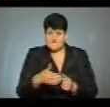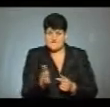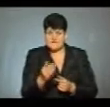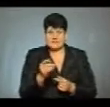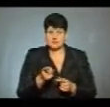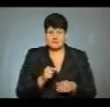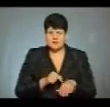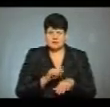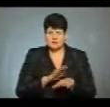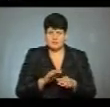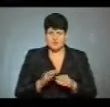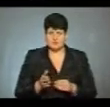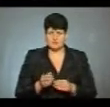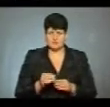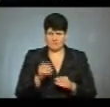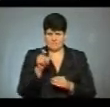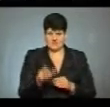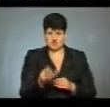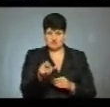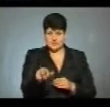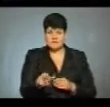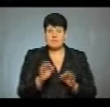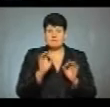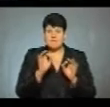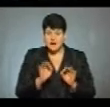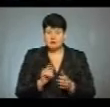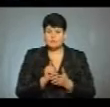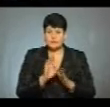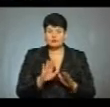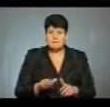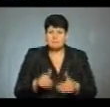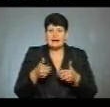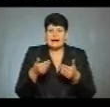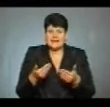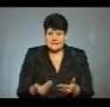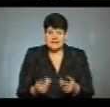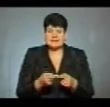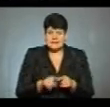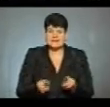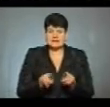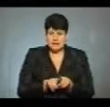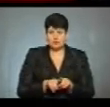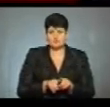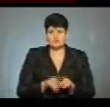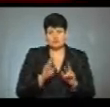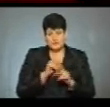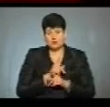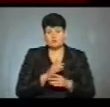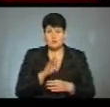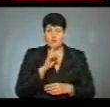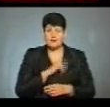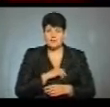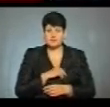не зачеркнути її. І правильно потрібно було передати, бо це також буде рахуватися помилкою.